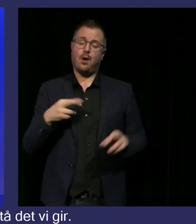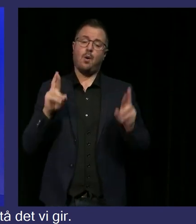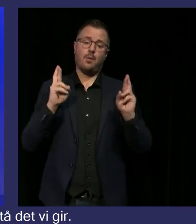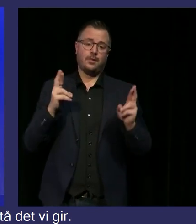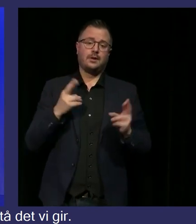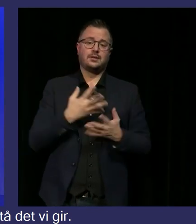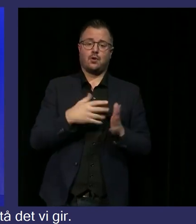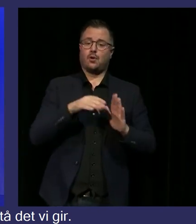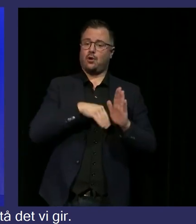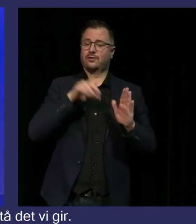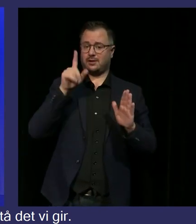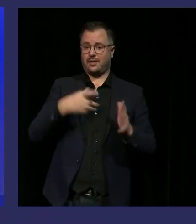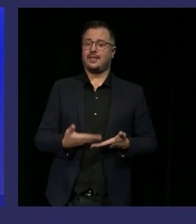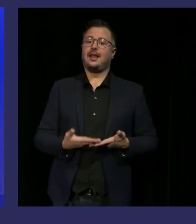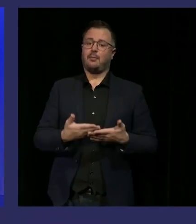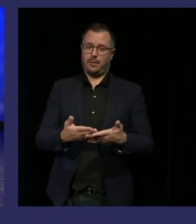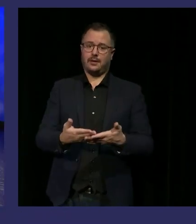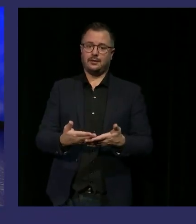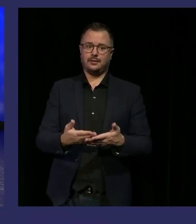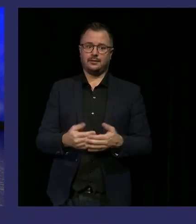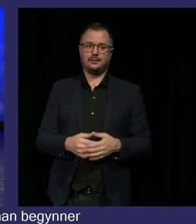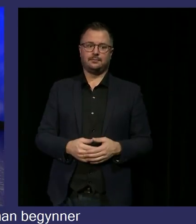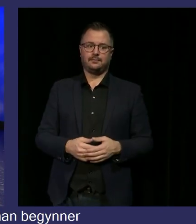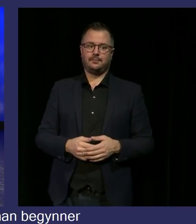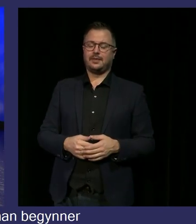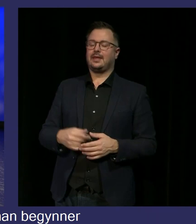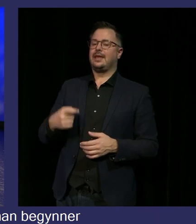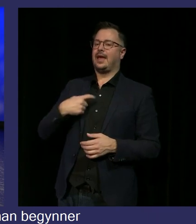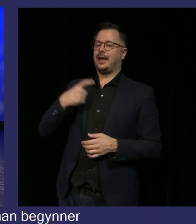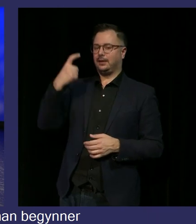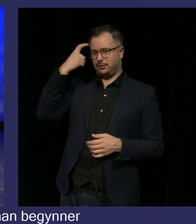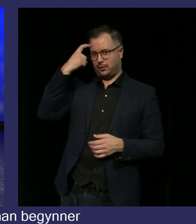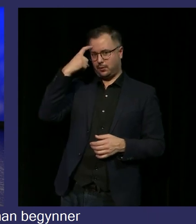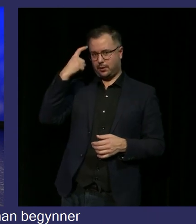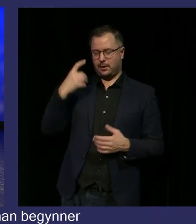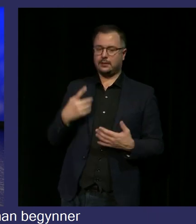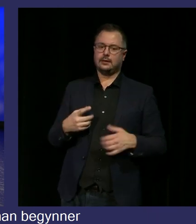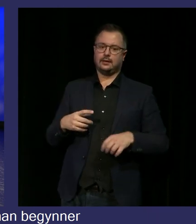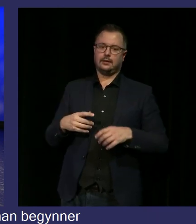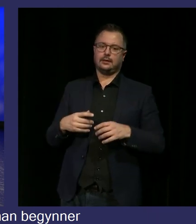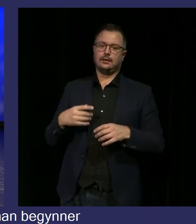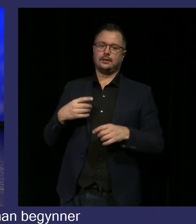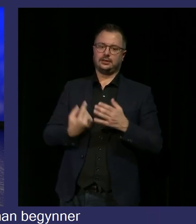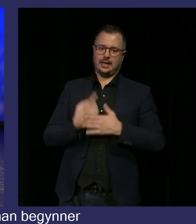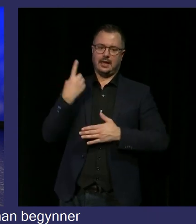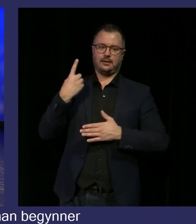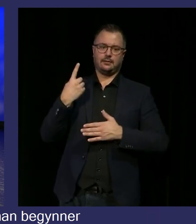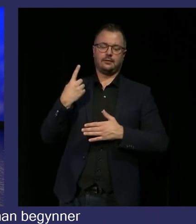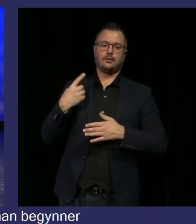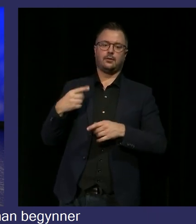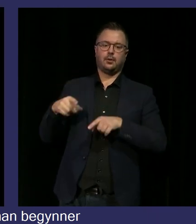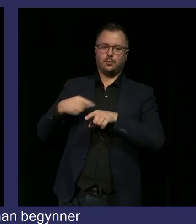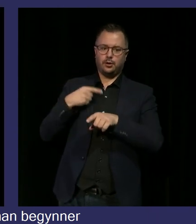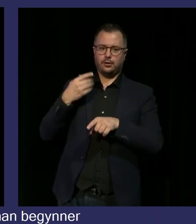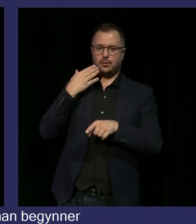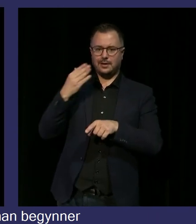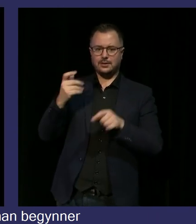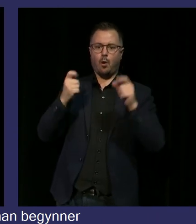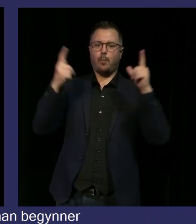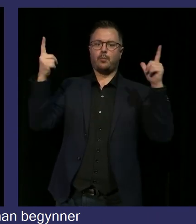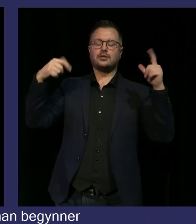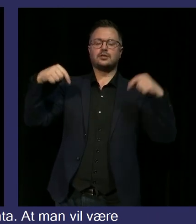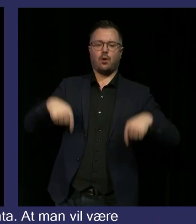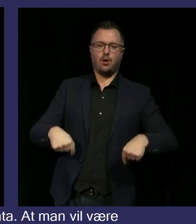kan og jeg kan tror det der tida jobber for oss også jeg tror man begynner å bli så opplyst og begynner å få så